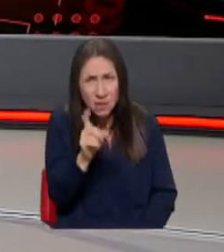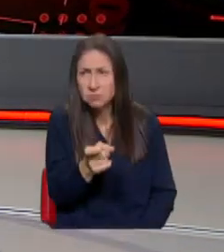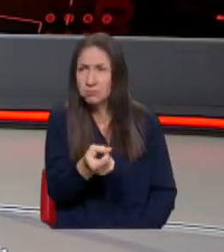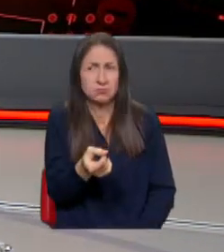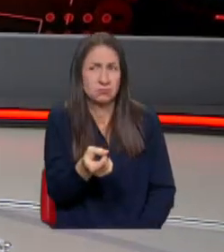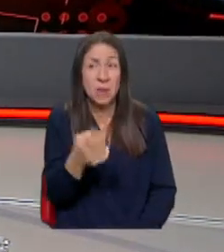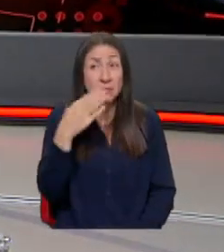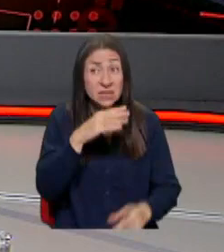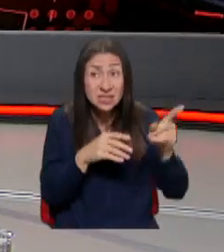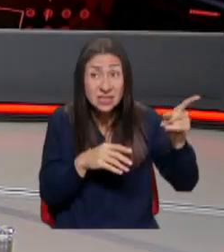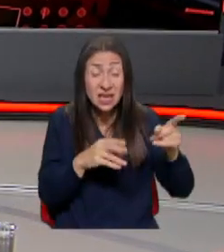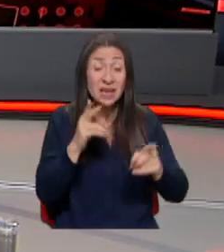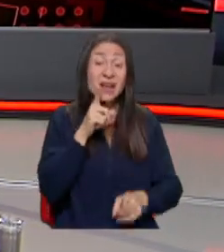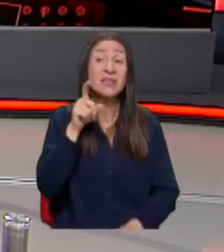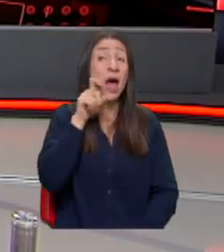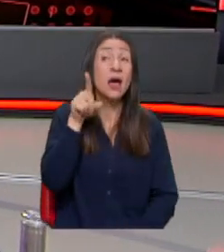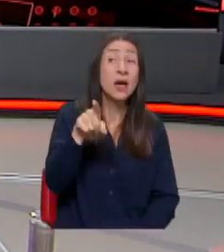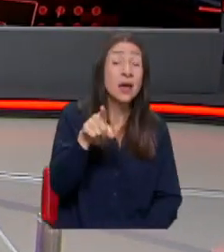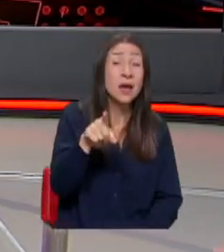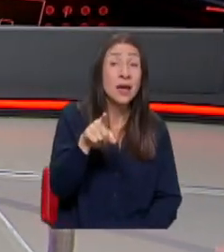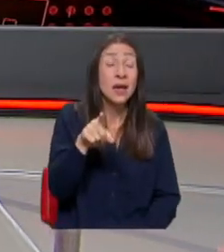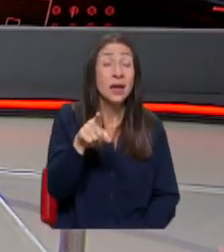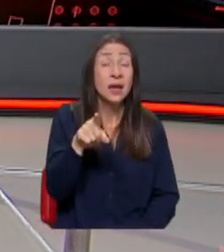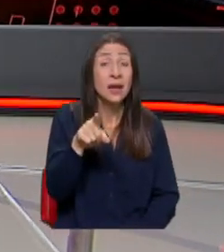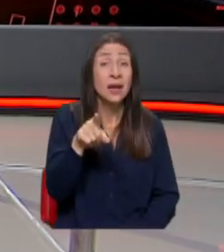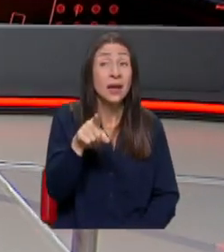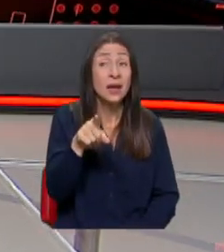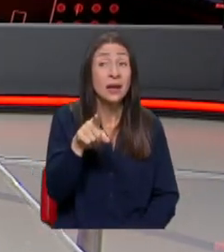değil. Mısır ve Katar şu anda